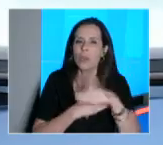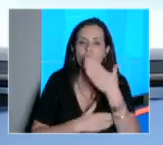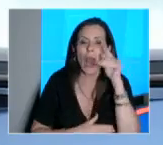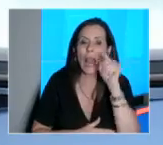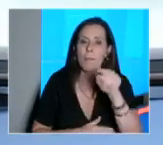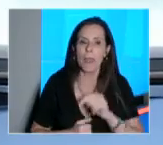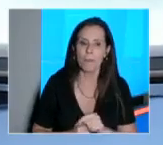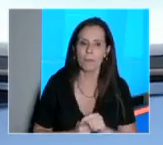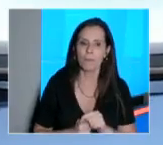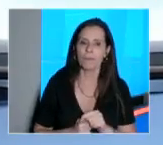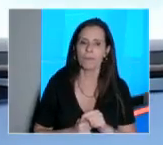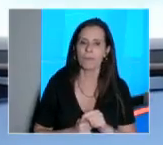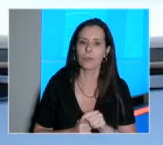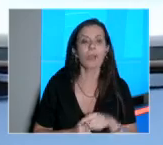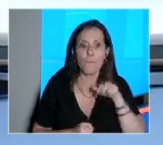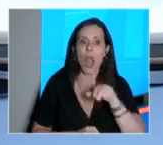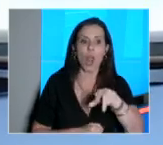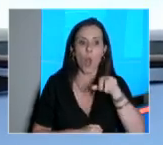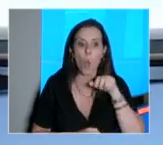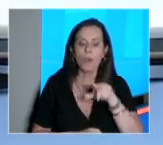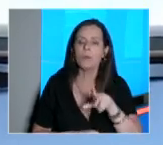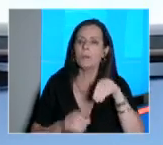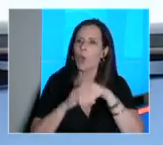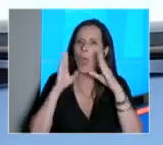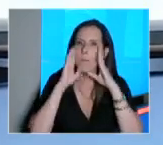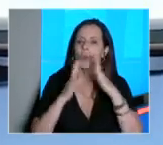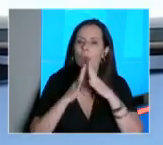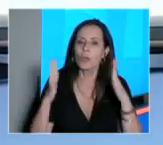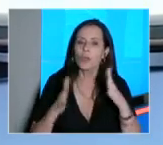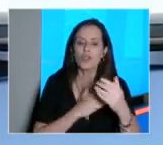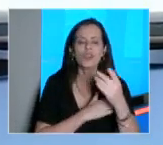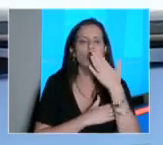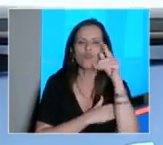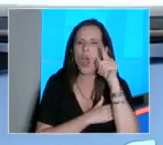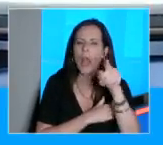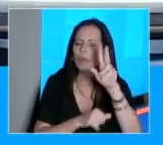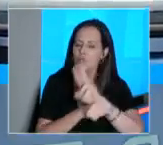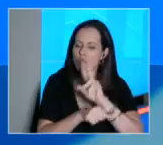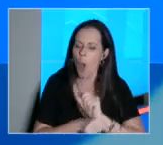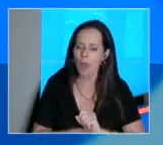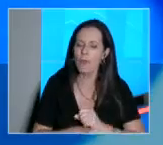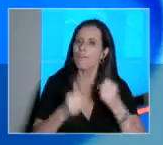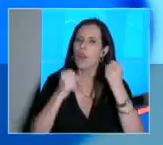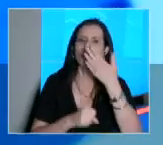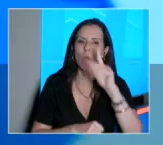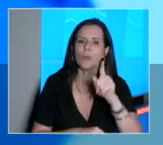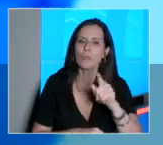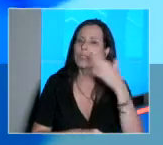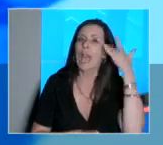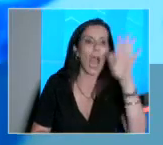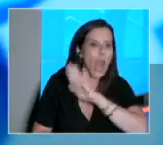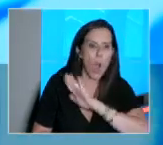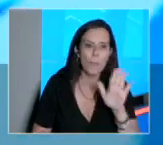שזה בירוסלם, והלכו מתוך אמונה מאוד מאוד גדולה, שהכוח של ירושלים ישמור עליהם בדרך, והכוח של ירושלים זה